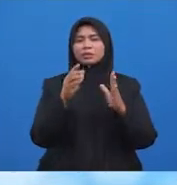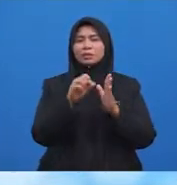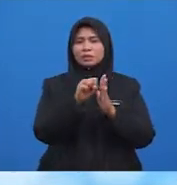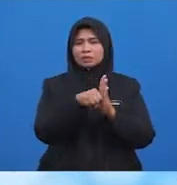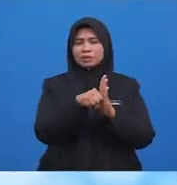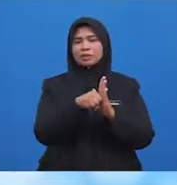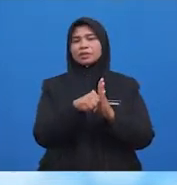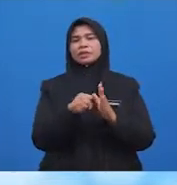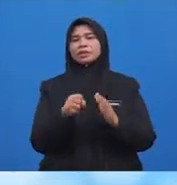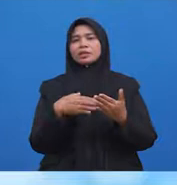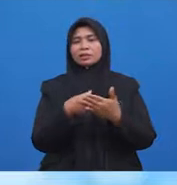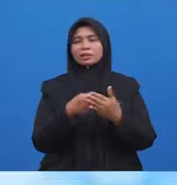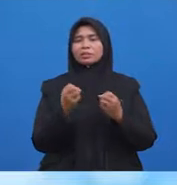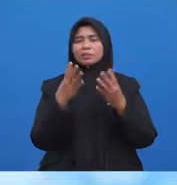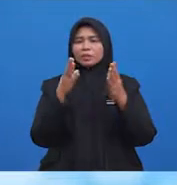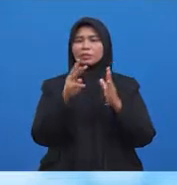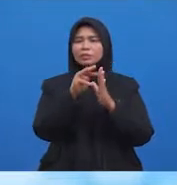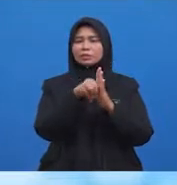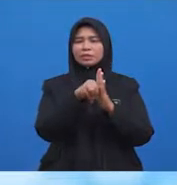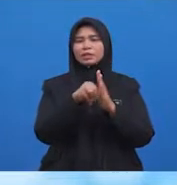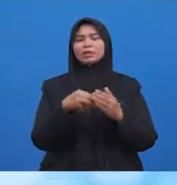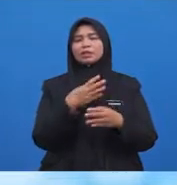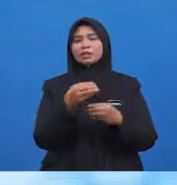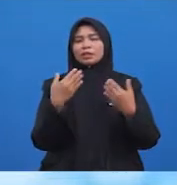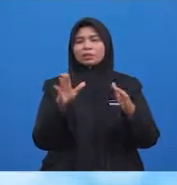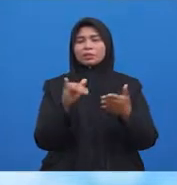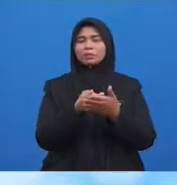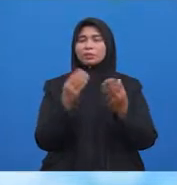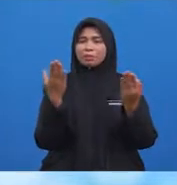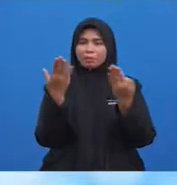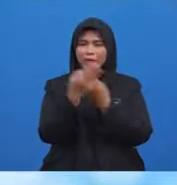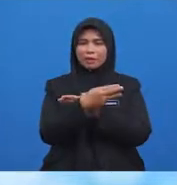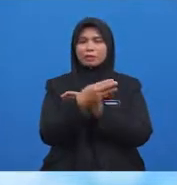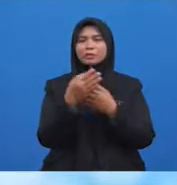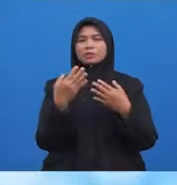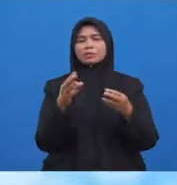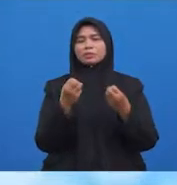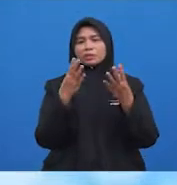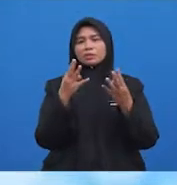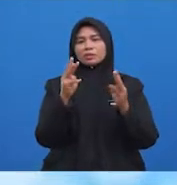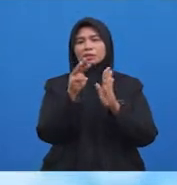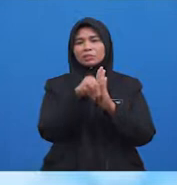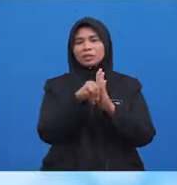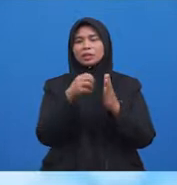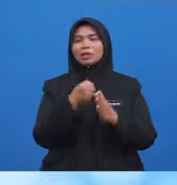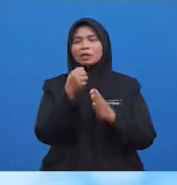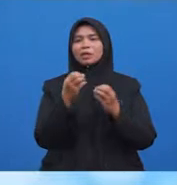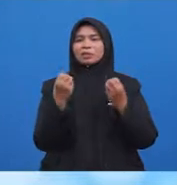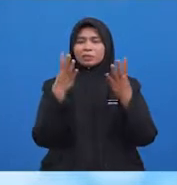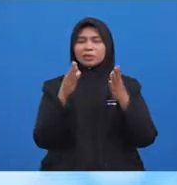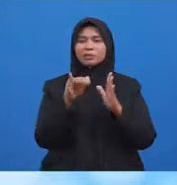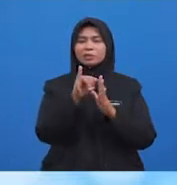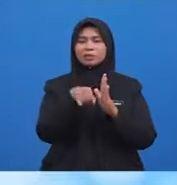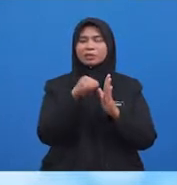Mini Hai dan kemudiannya malam selepas beberapa minit atau beberapa